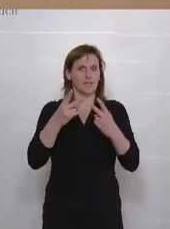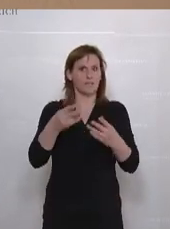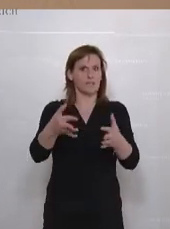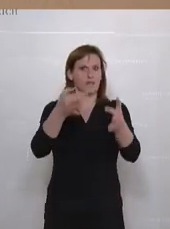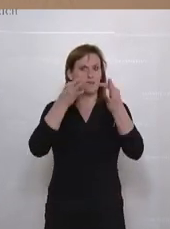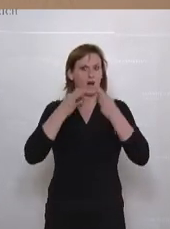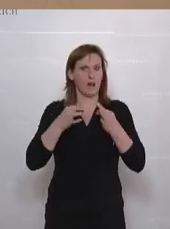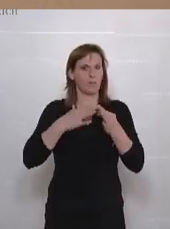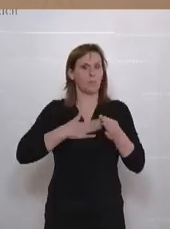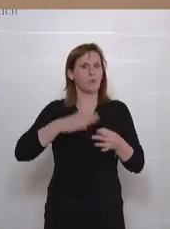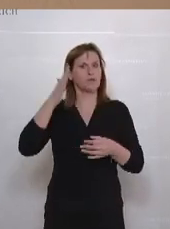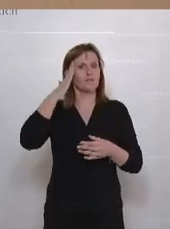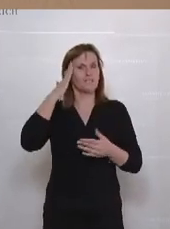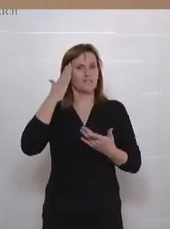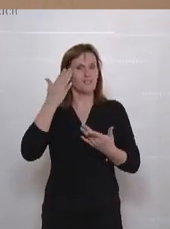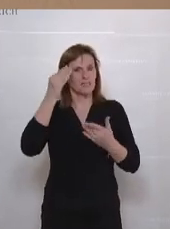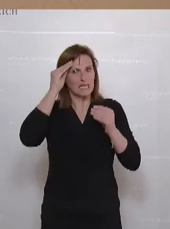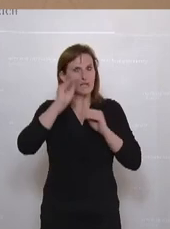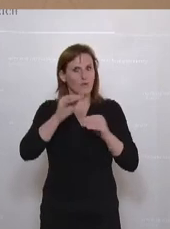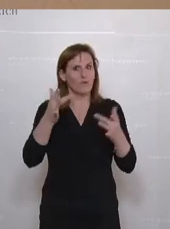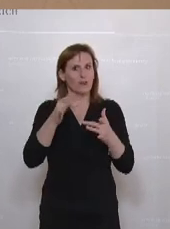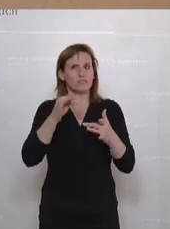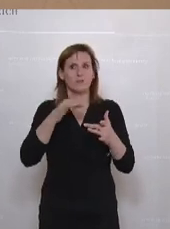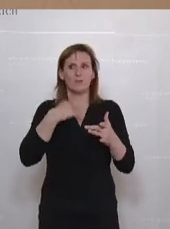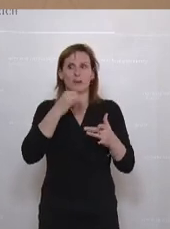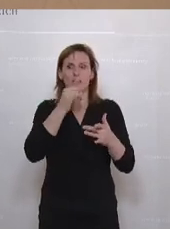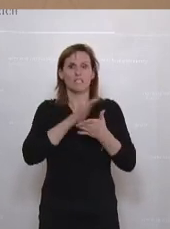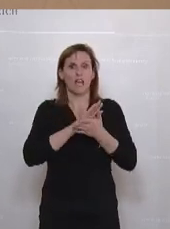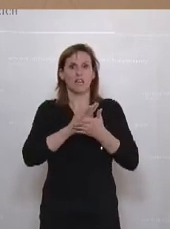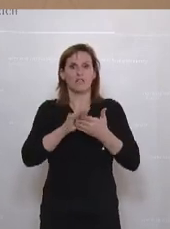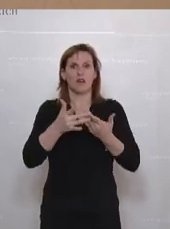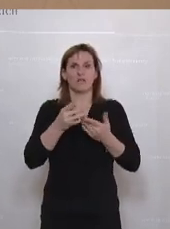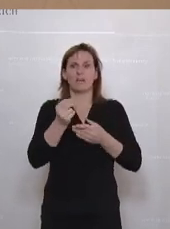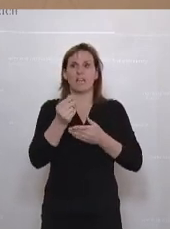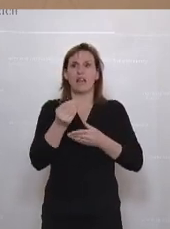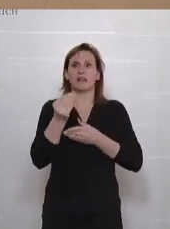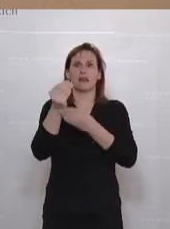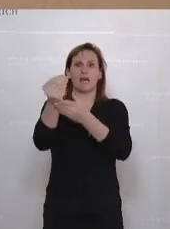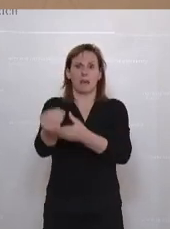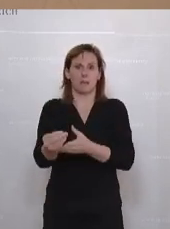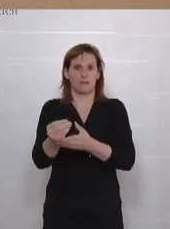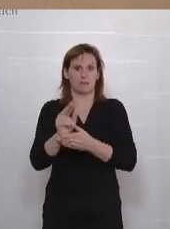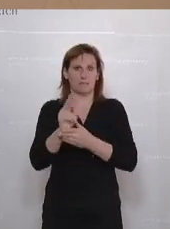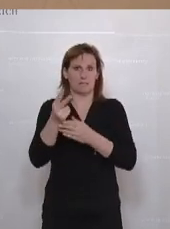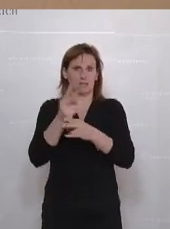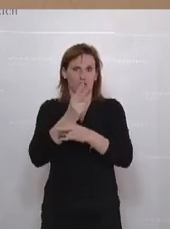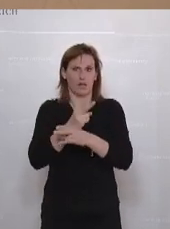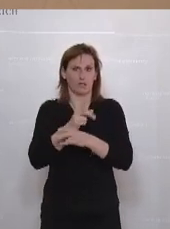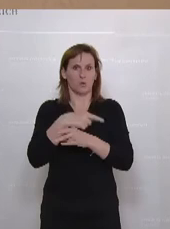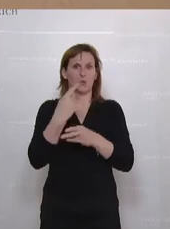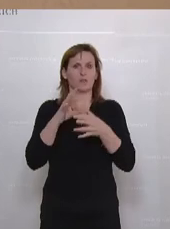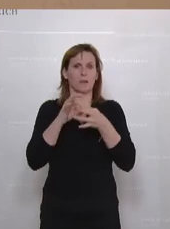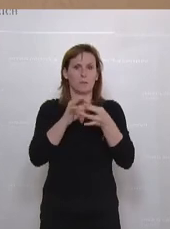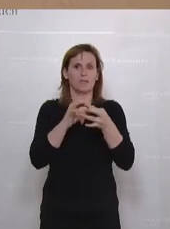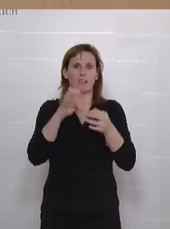Budgethilfen leistet, indem wir einfach eine Summe Geld einem Drittstaat zur Verfügung stellen und sagen, mach damit, was du willst. Unsere EZA-Mittel sind ganz klar geirrmarkt,